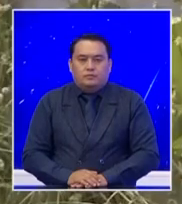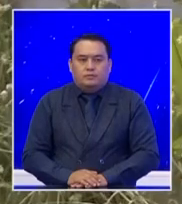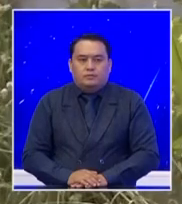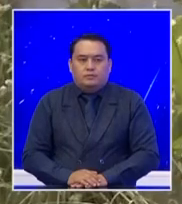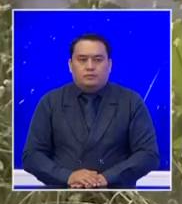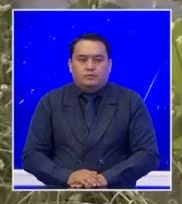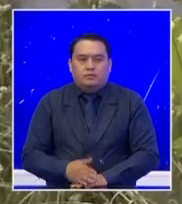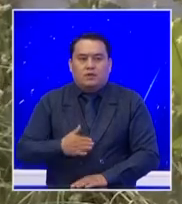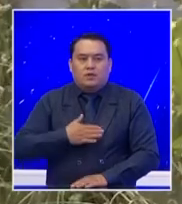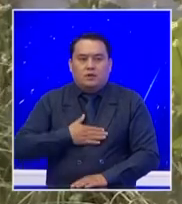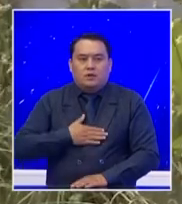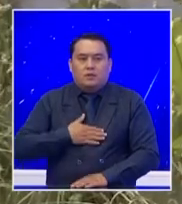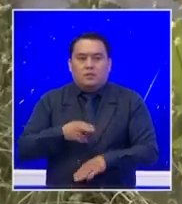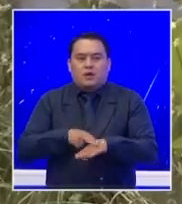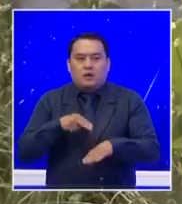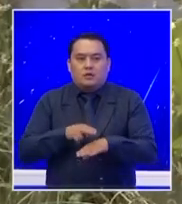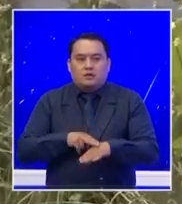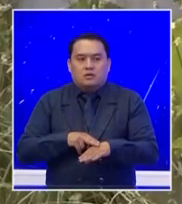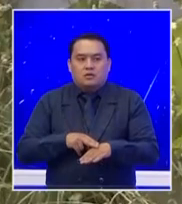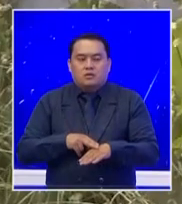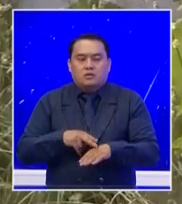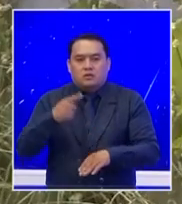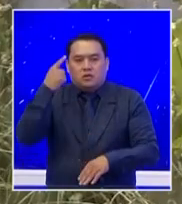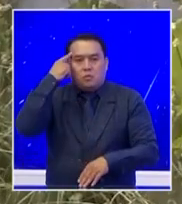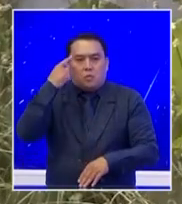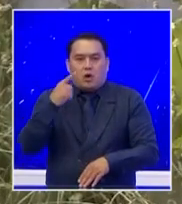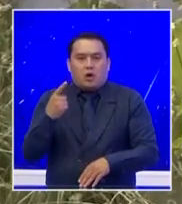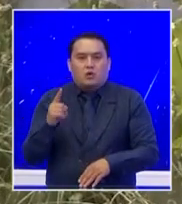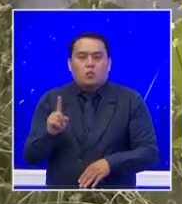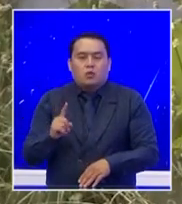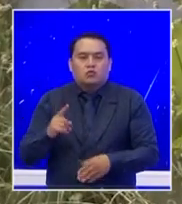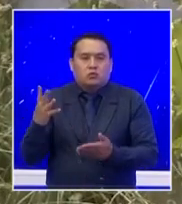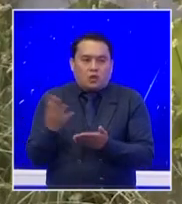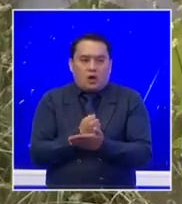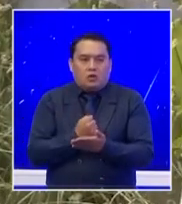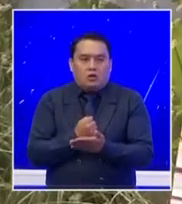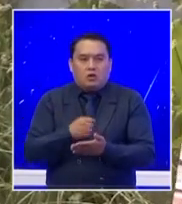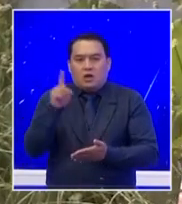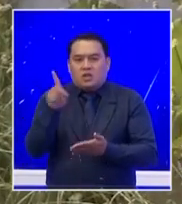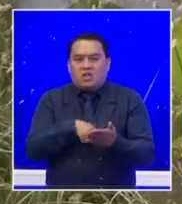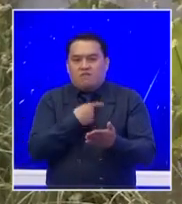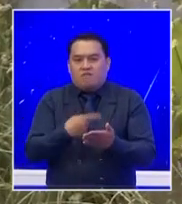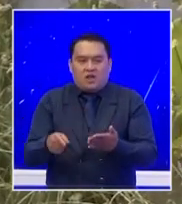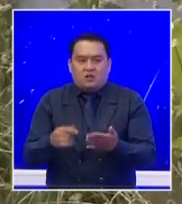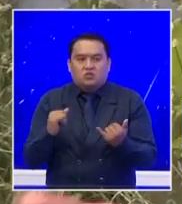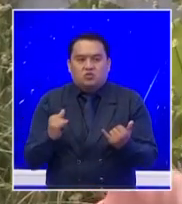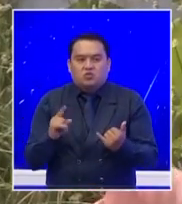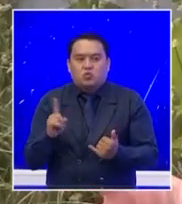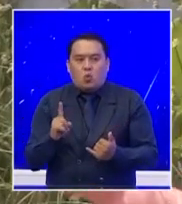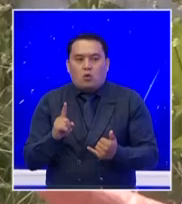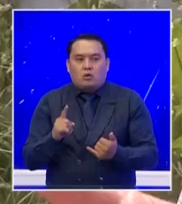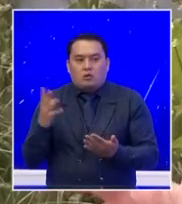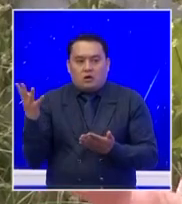Я в полицию, по идее, разобраться. Я в жизни не подумала, что найдут, что там то-то, то-то. Вот, ну, не верила я. А оказалось,